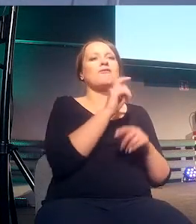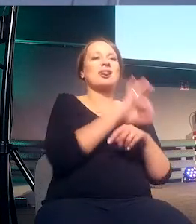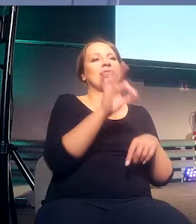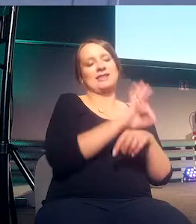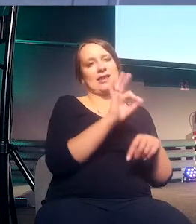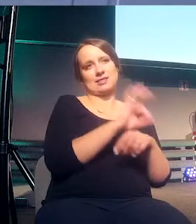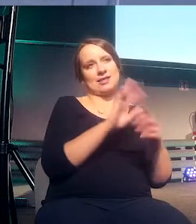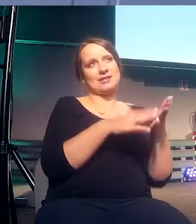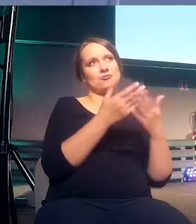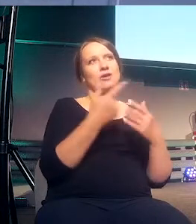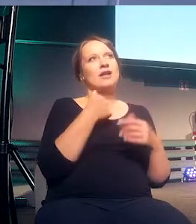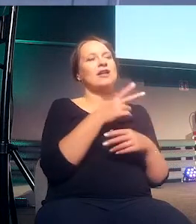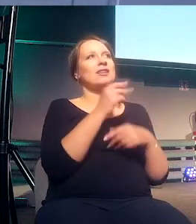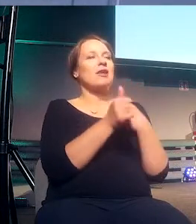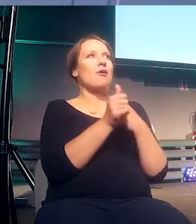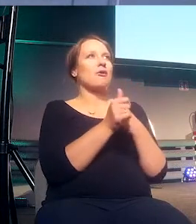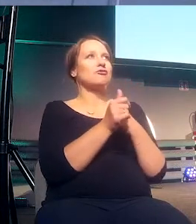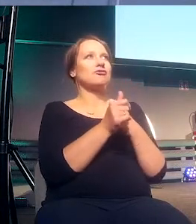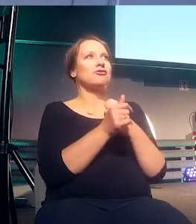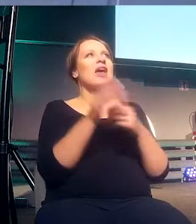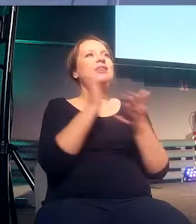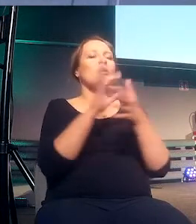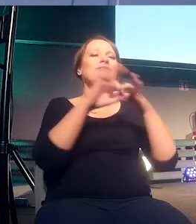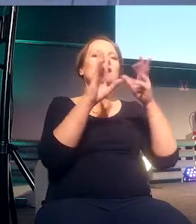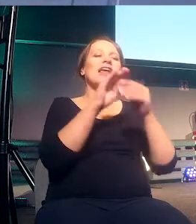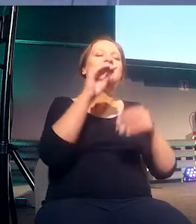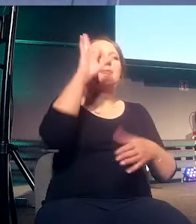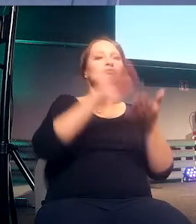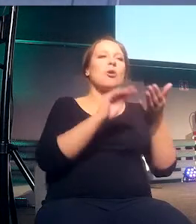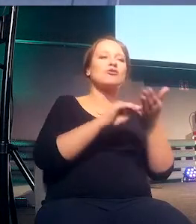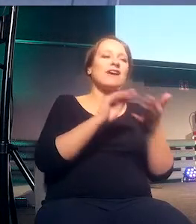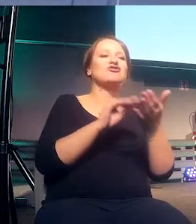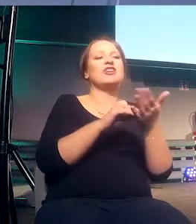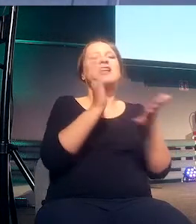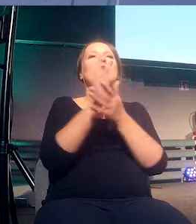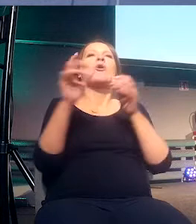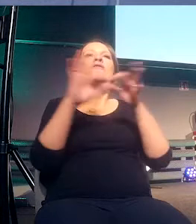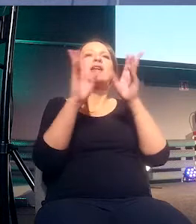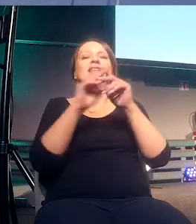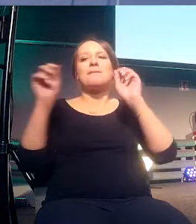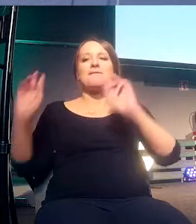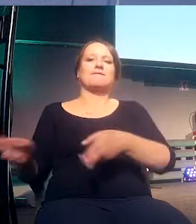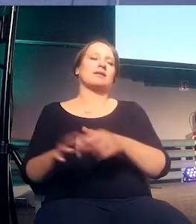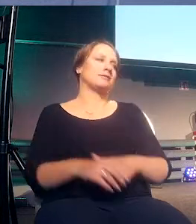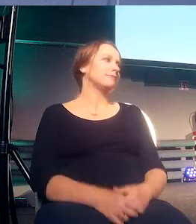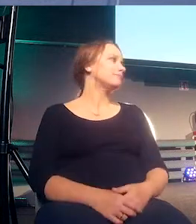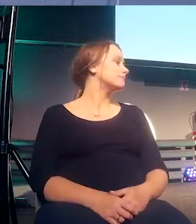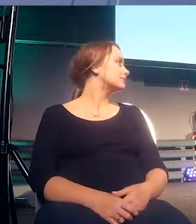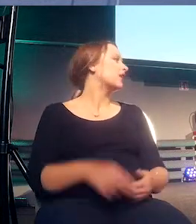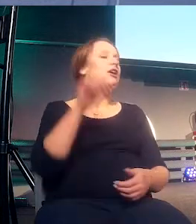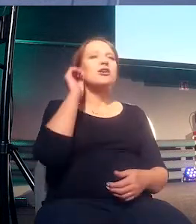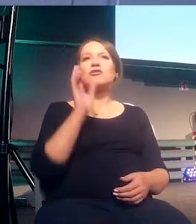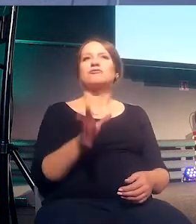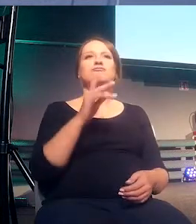żargonem branżowym, językiem wrażeń i doświadczeń, tylko językiem faktów. Co się dzieje na co dzień, bardzo